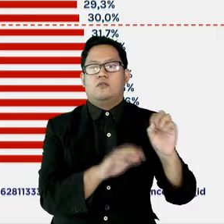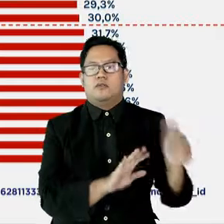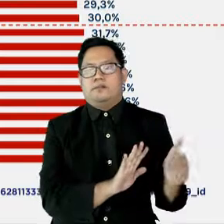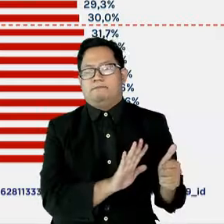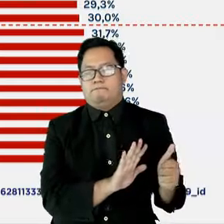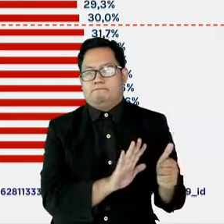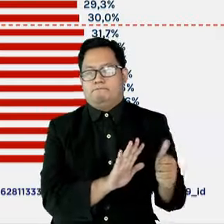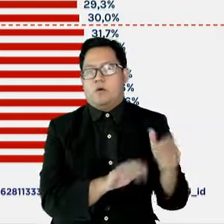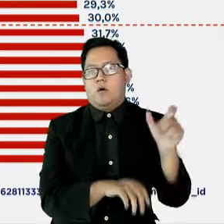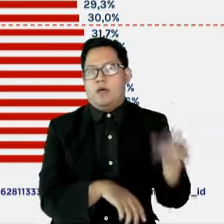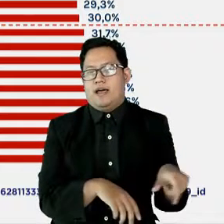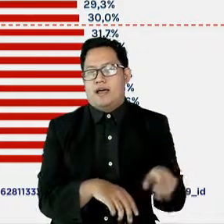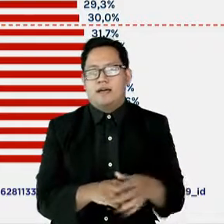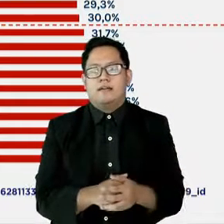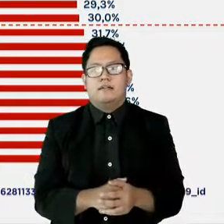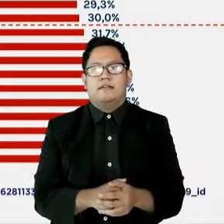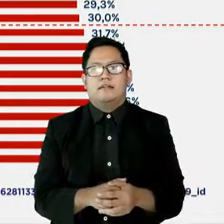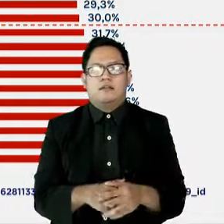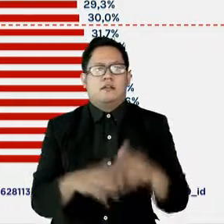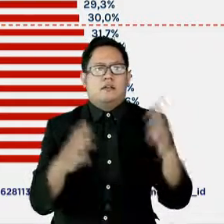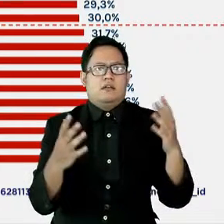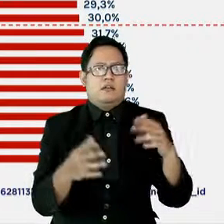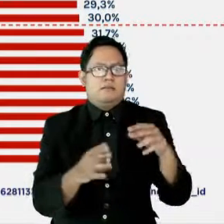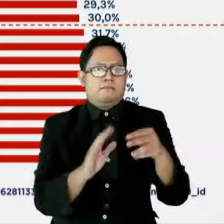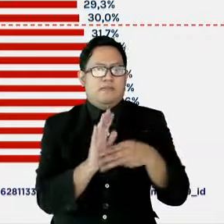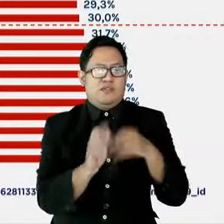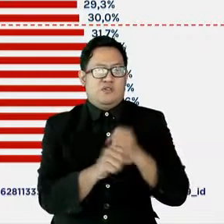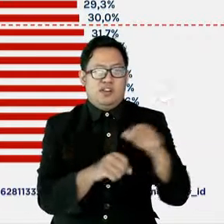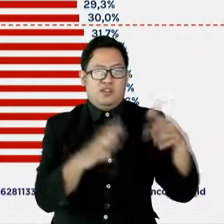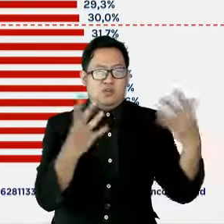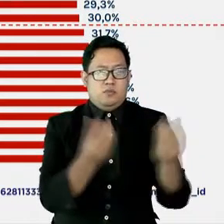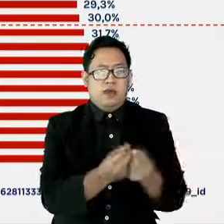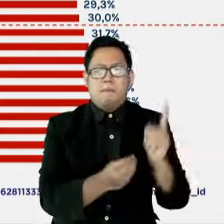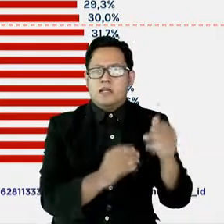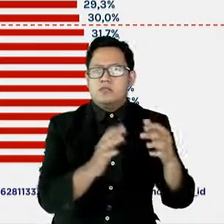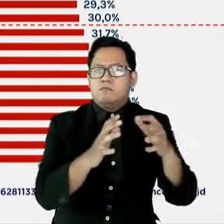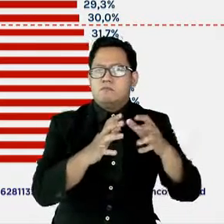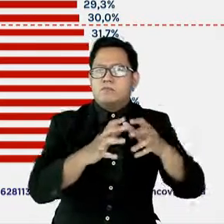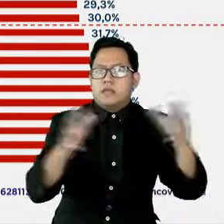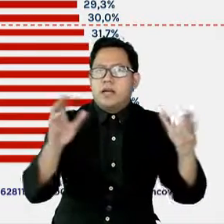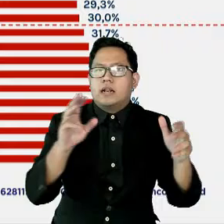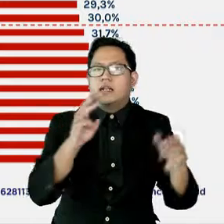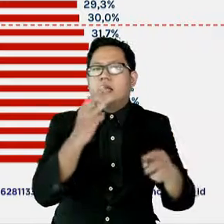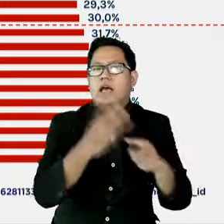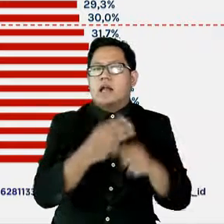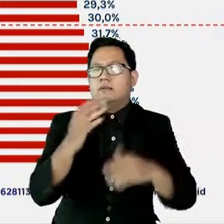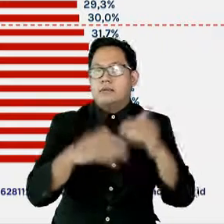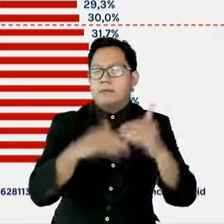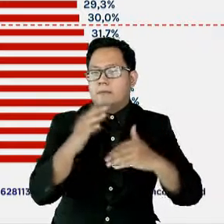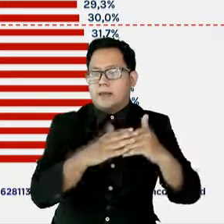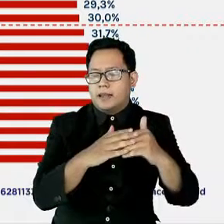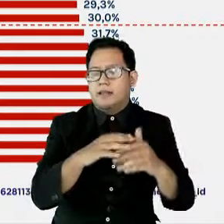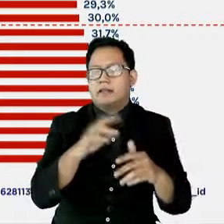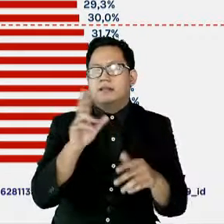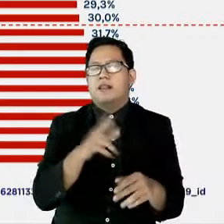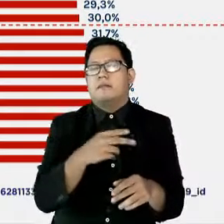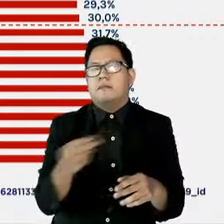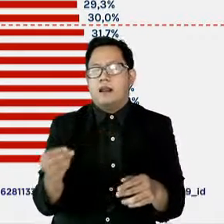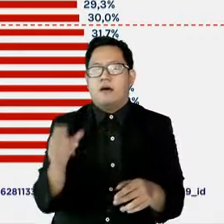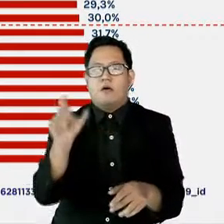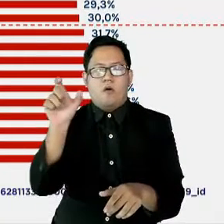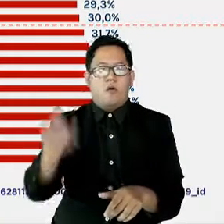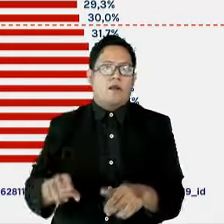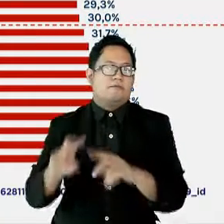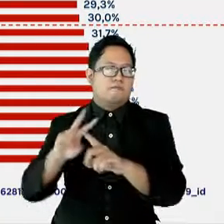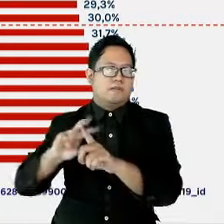88908 Mun jumlah di minggu ini masih lebih tinggi tiga kali lipat dibandingkan jumlah orang diperiksa pada